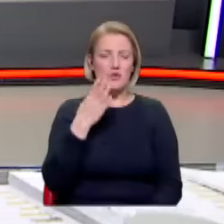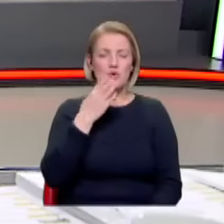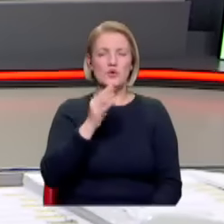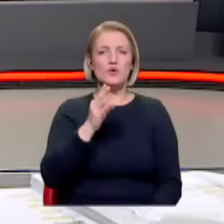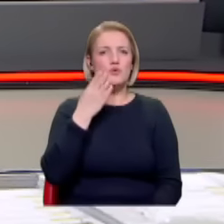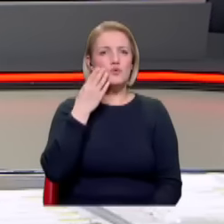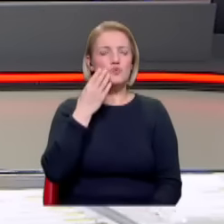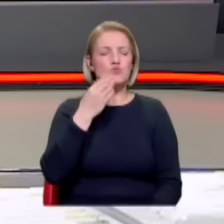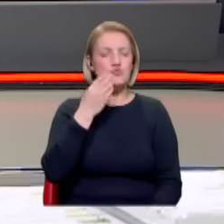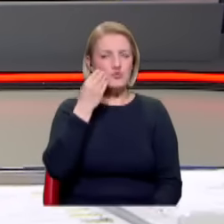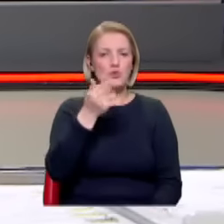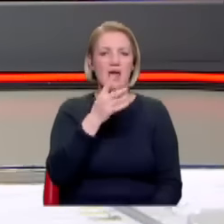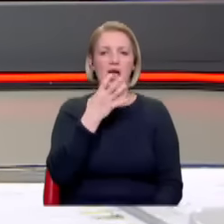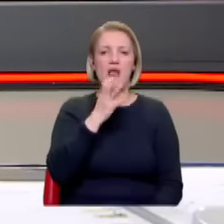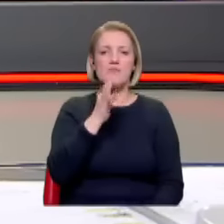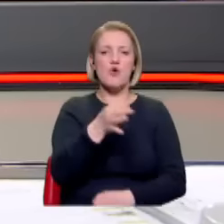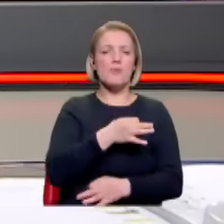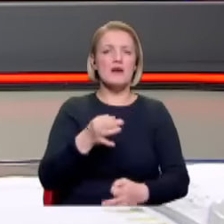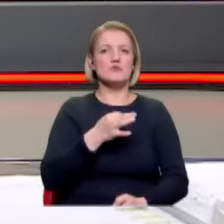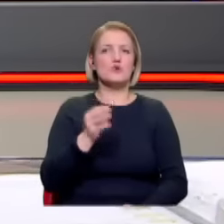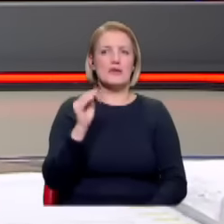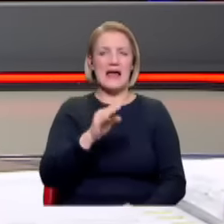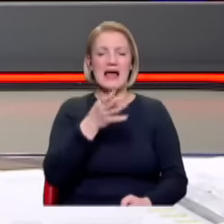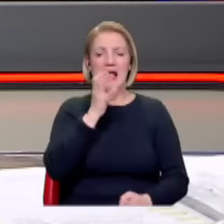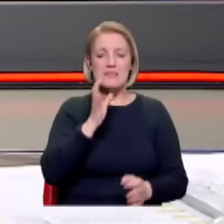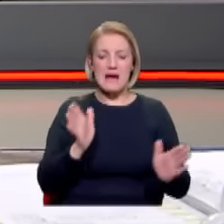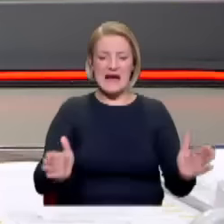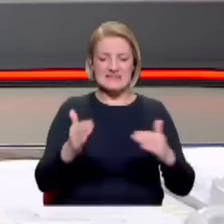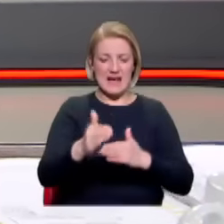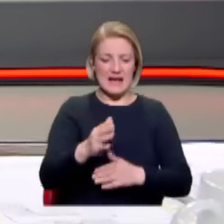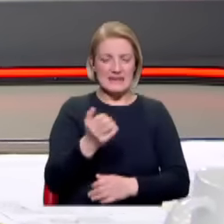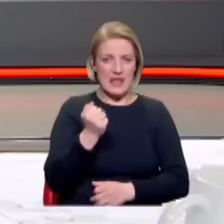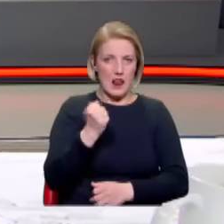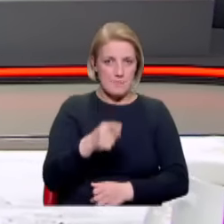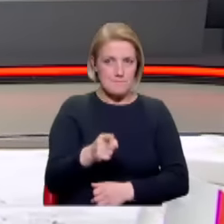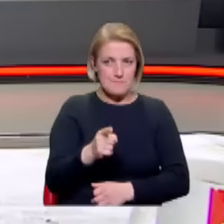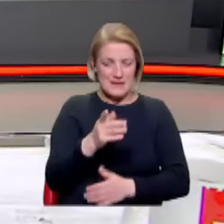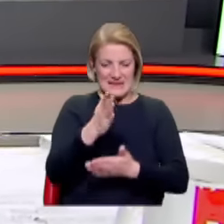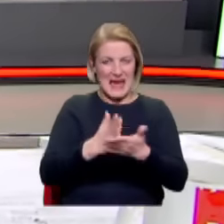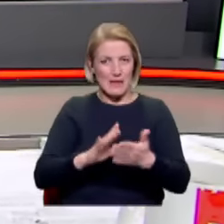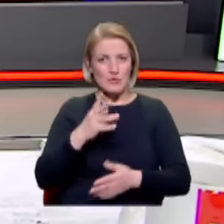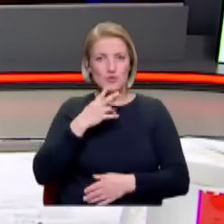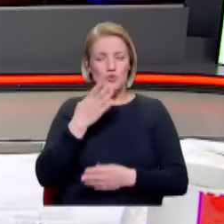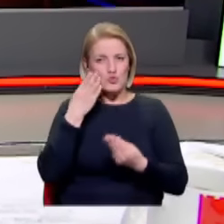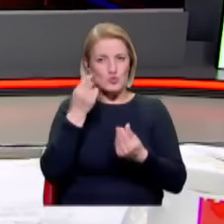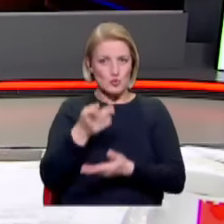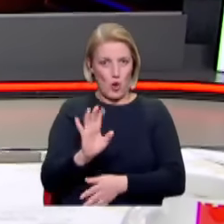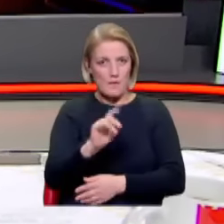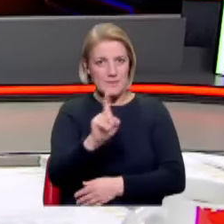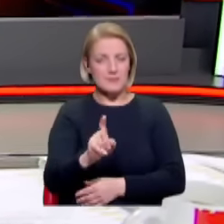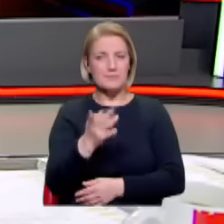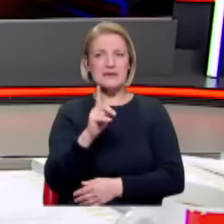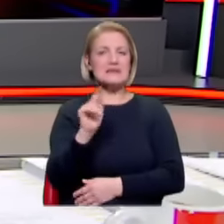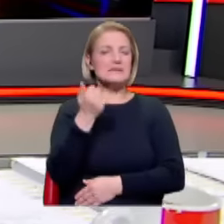elma operasyonu adını koymuşlar. Elma kasası sağlam da bir kısım elmalar çürük. Öyle mi? Bir